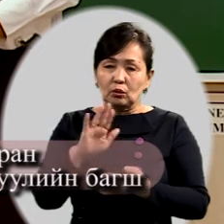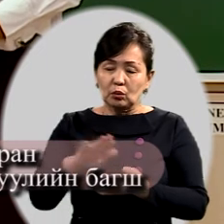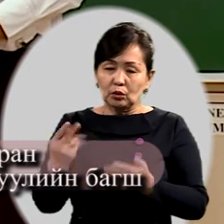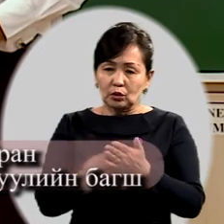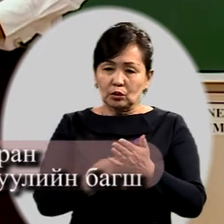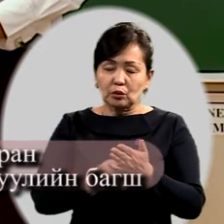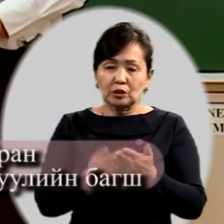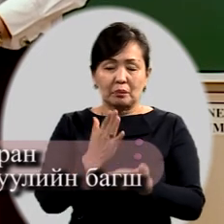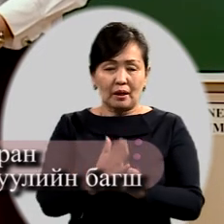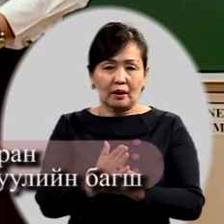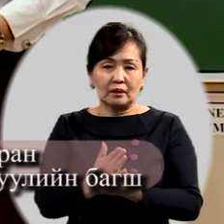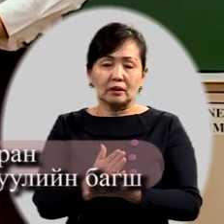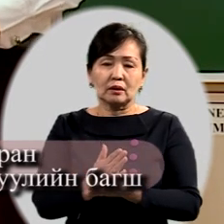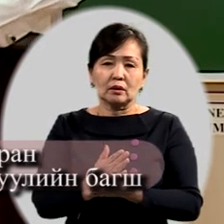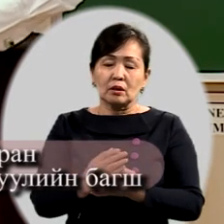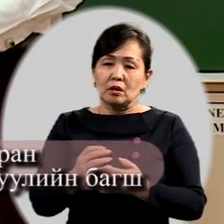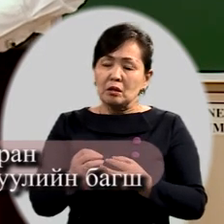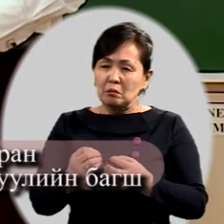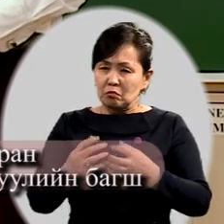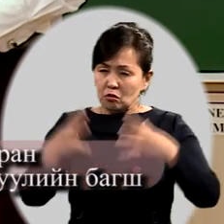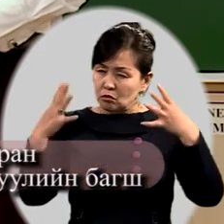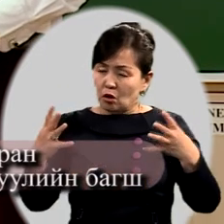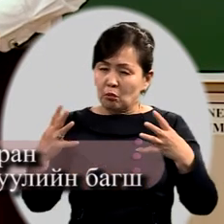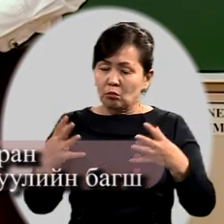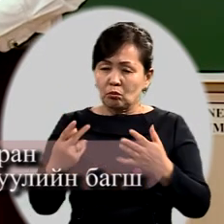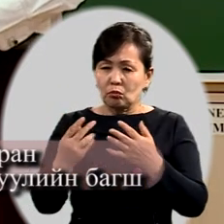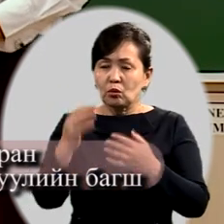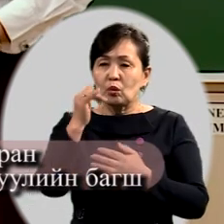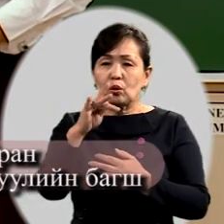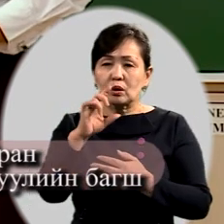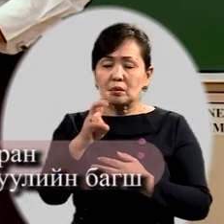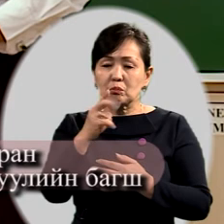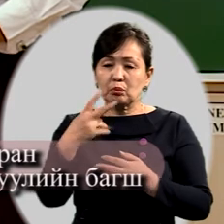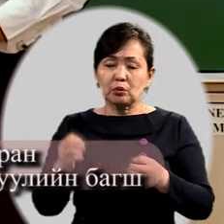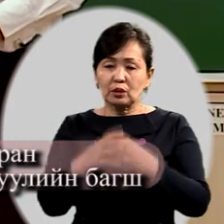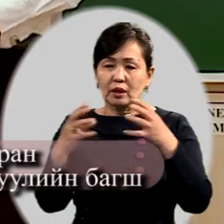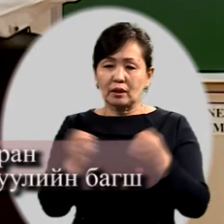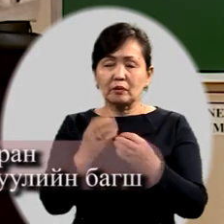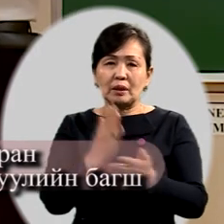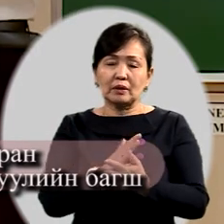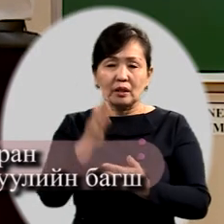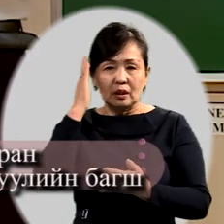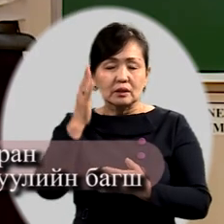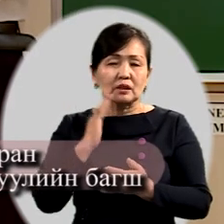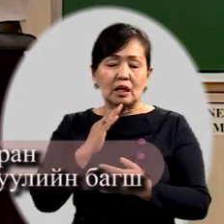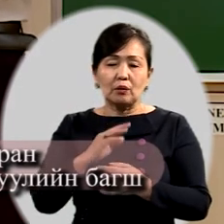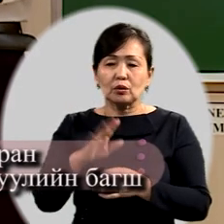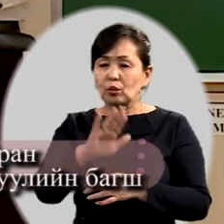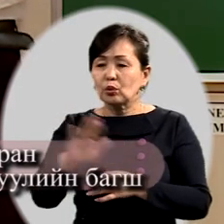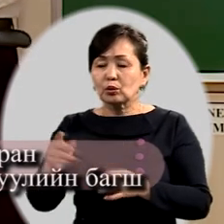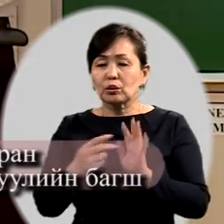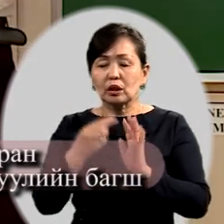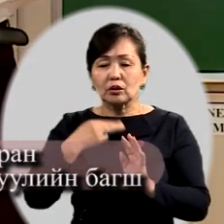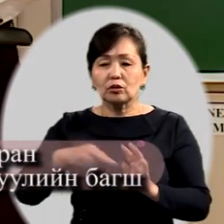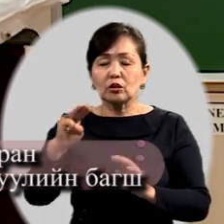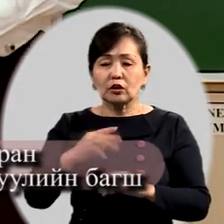әр бала үшінгі үлкен туынды деуге болады. Сондықтан ата-аналар балаларыңызға